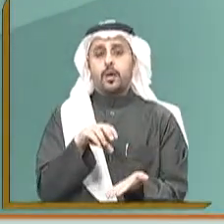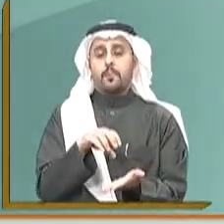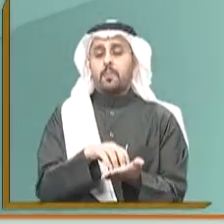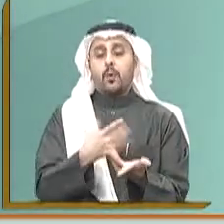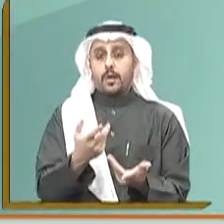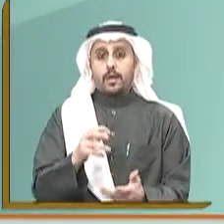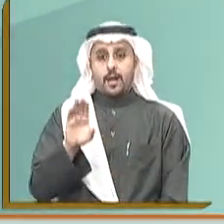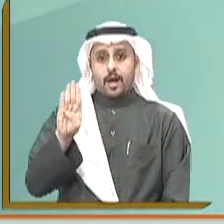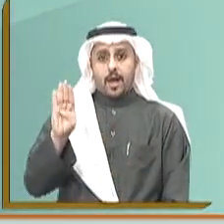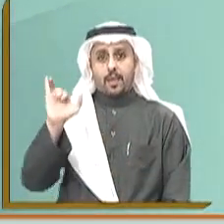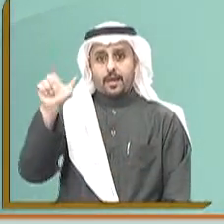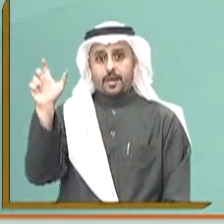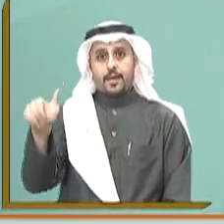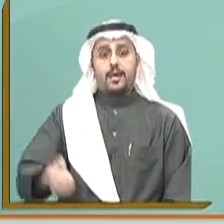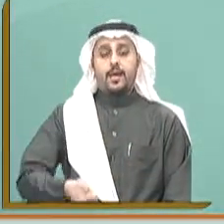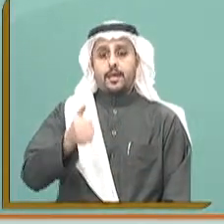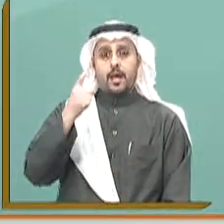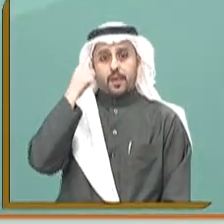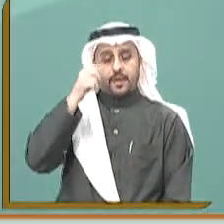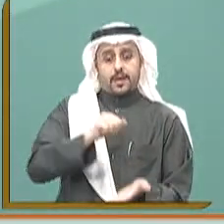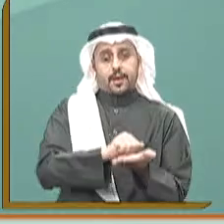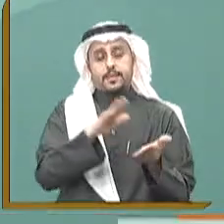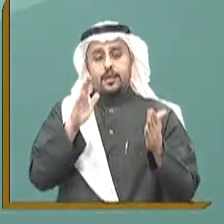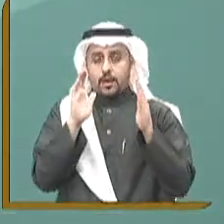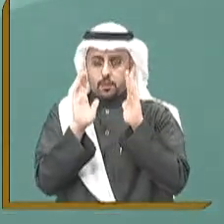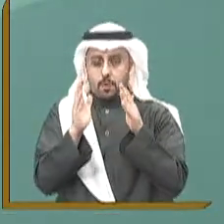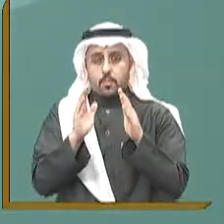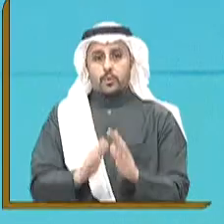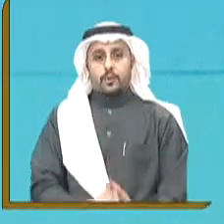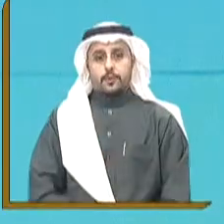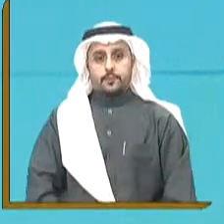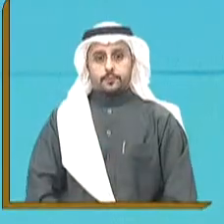كينيا بمناسبة ذكرى استقلال بلاده.